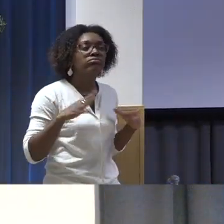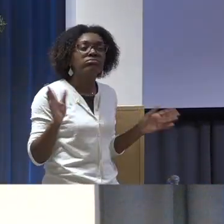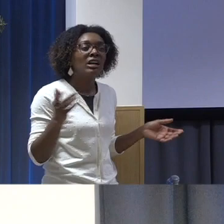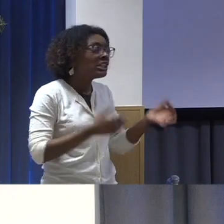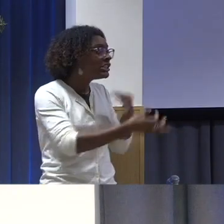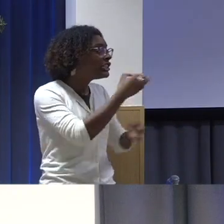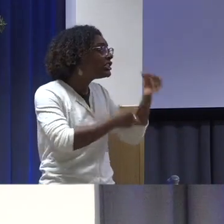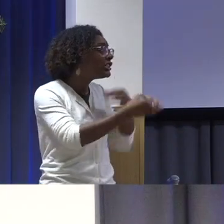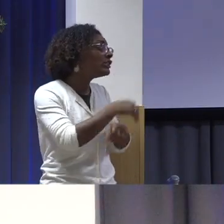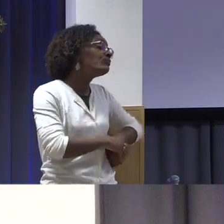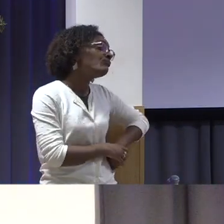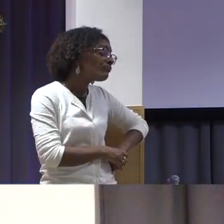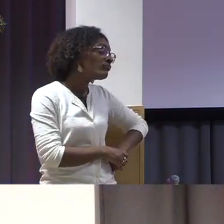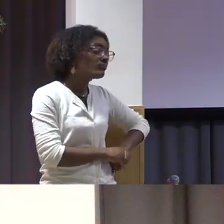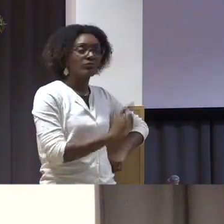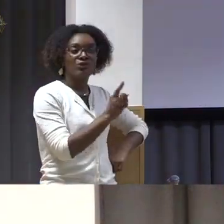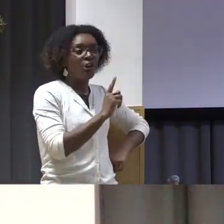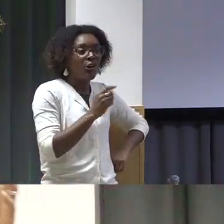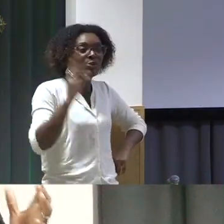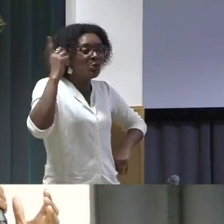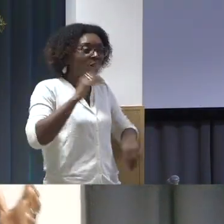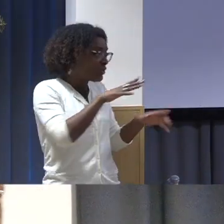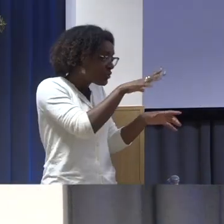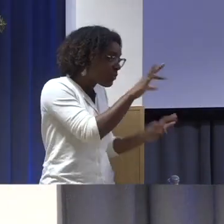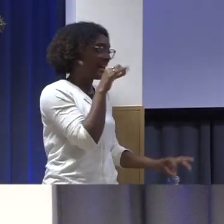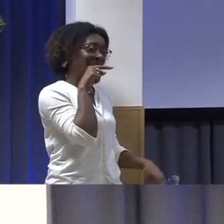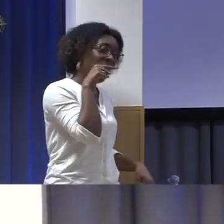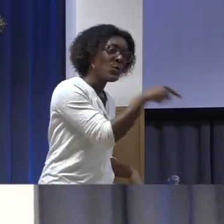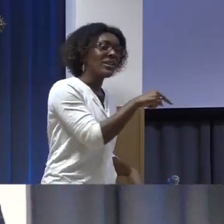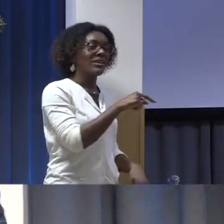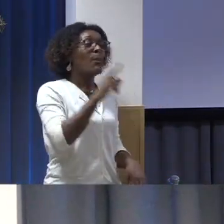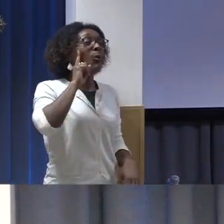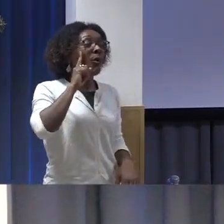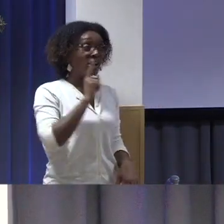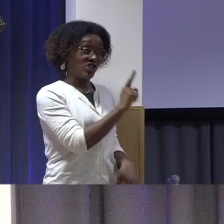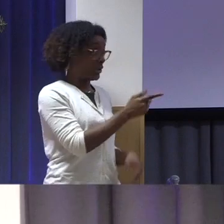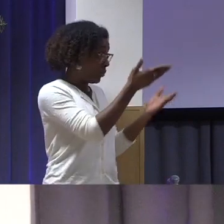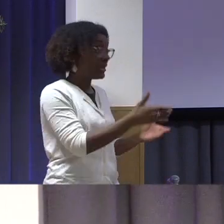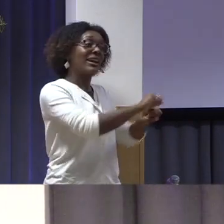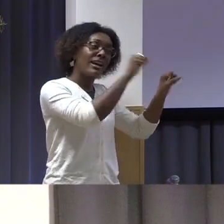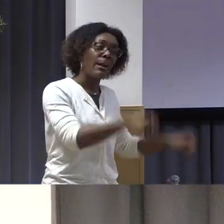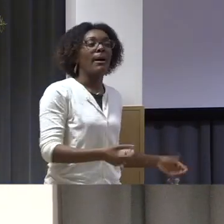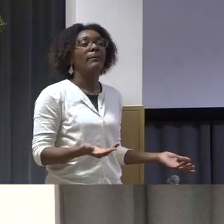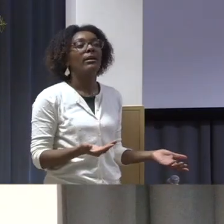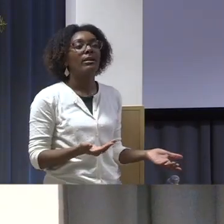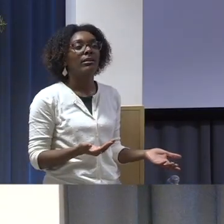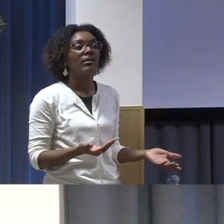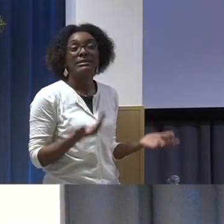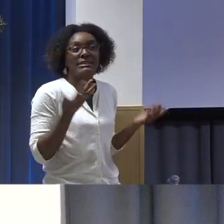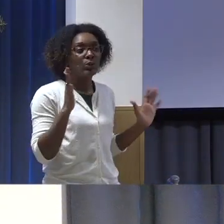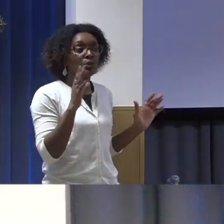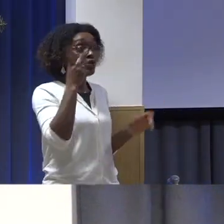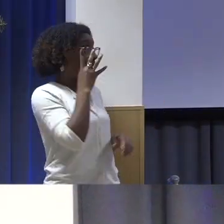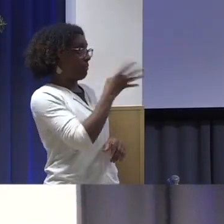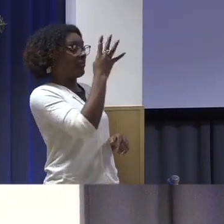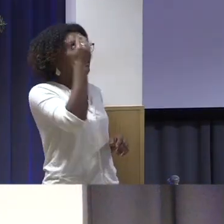donné comme argument parce que pour le seigneur gédéon avait la capacité d'être au bon endroit et il